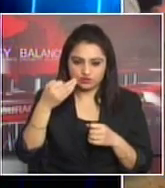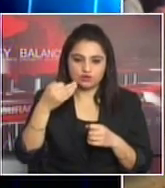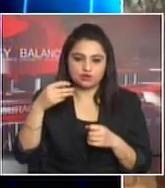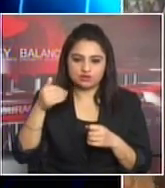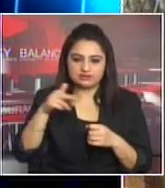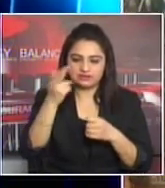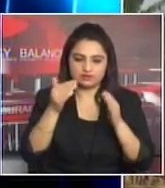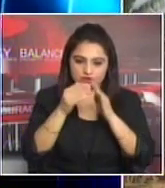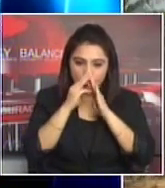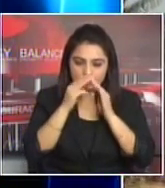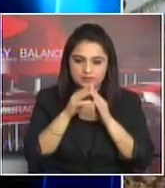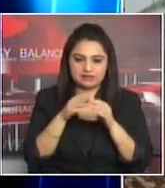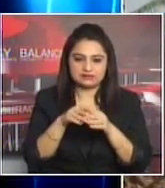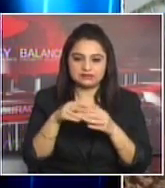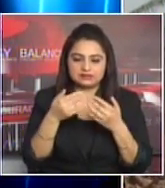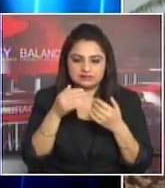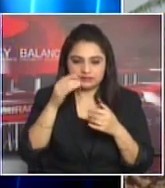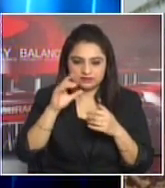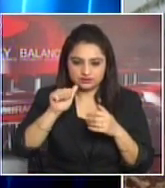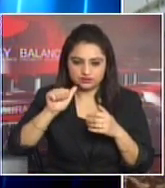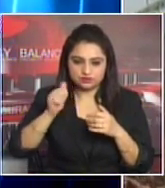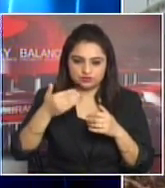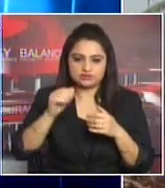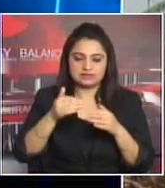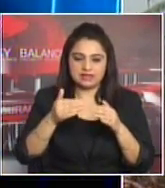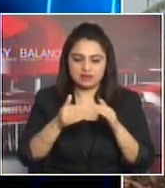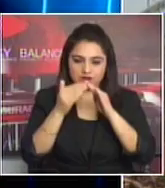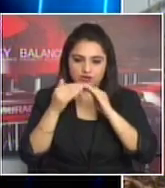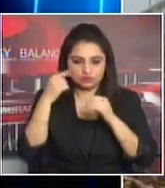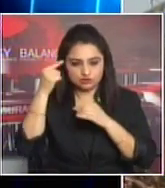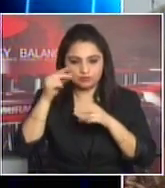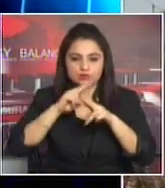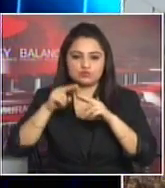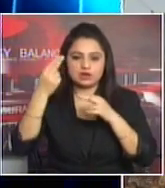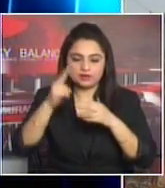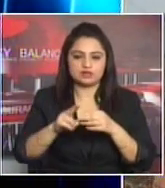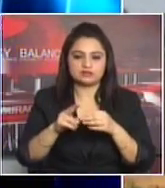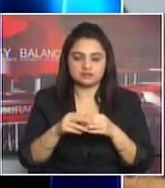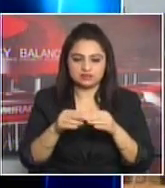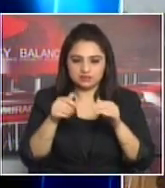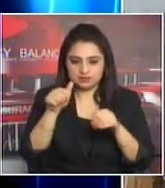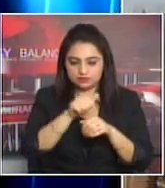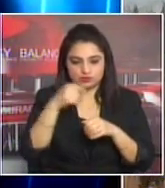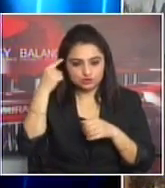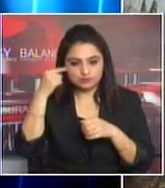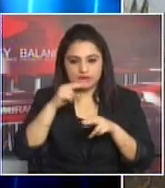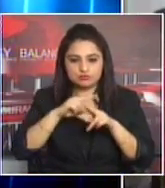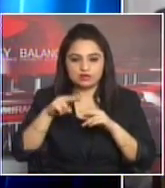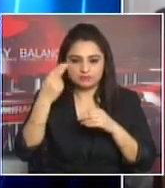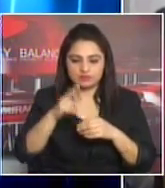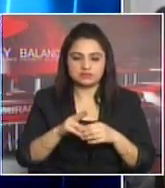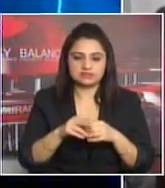छ। खरको छानोमुक्त नगर बनाउने उपमहानगरपालिकाको अभियान सुरु भएपछि घरतीको सपना पूरा भएको